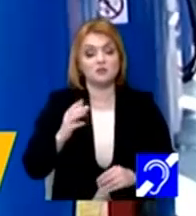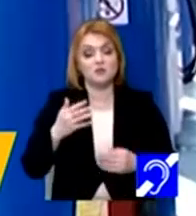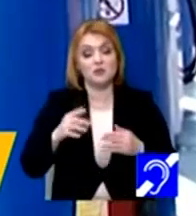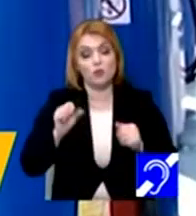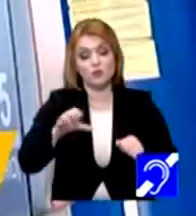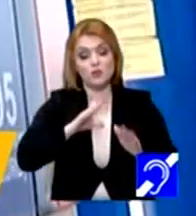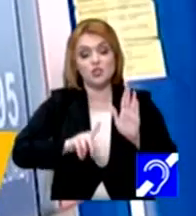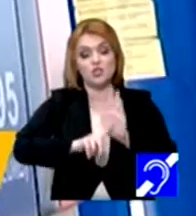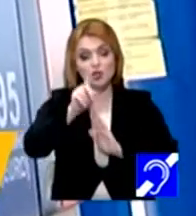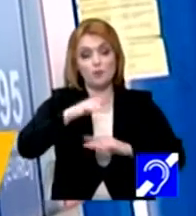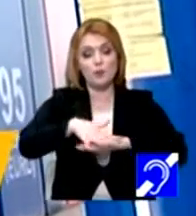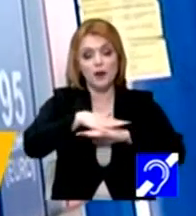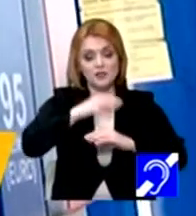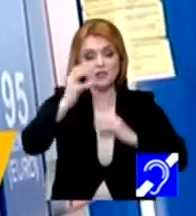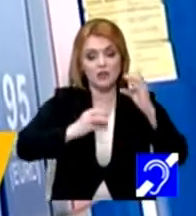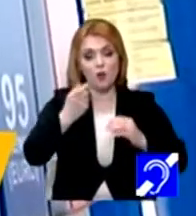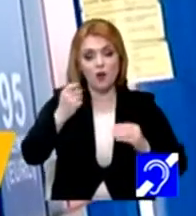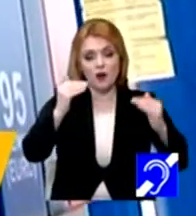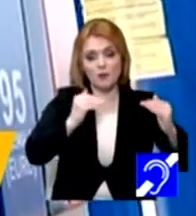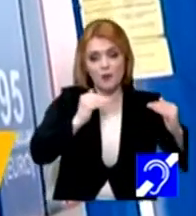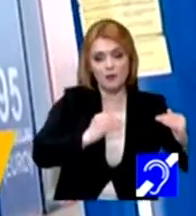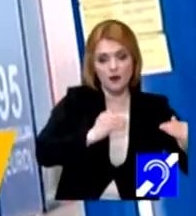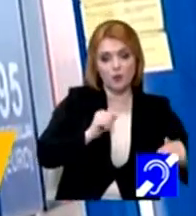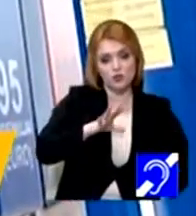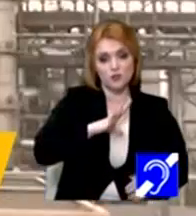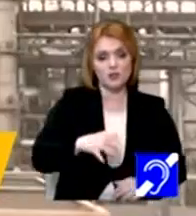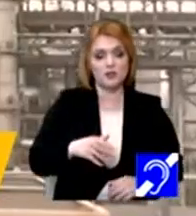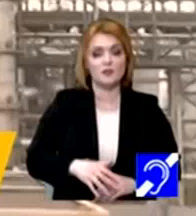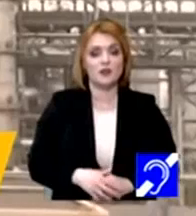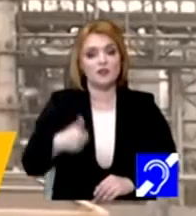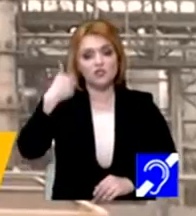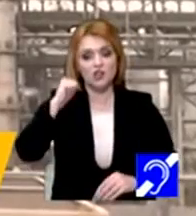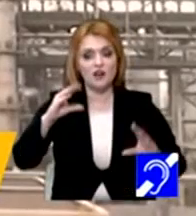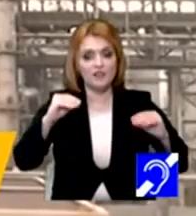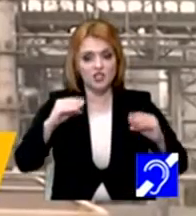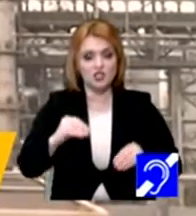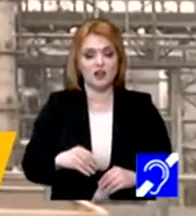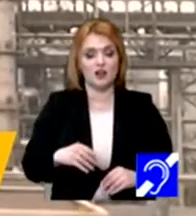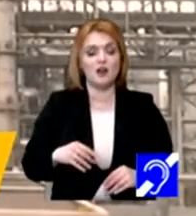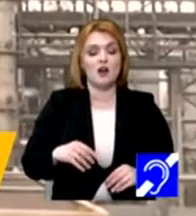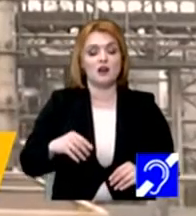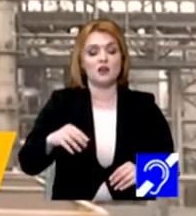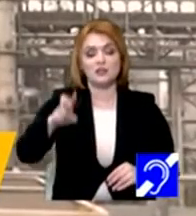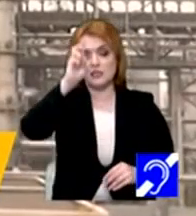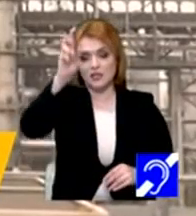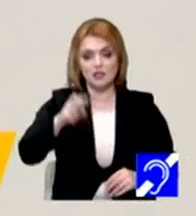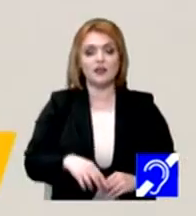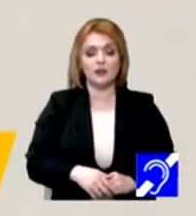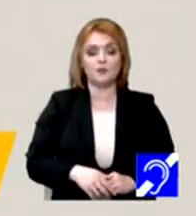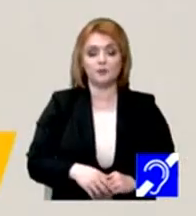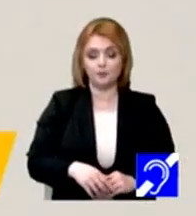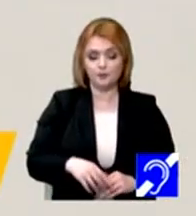a cotațiilor la țiței și a prețurilor la produsele derivate. Aseară, țările OPEC au scăzut cu 17%